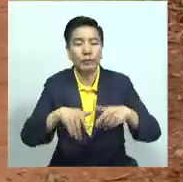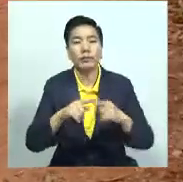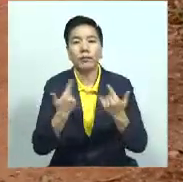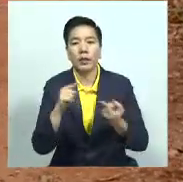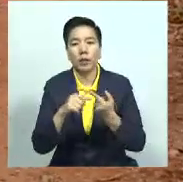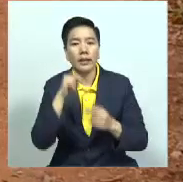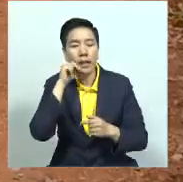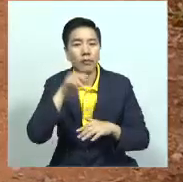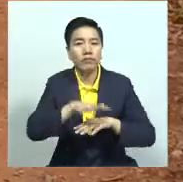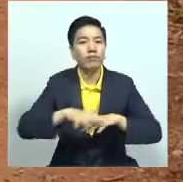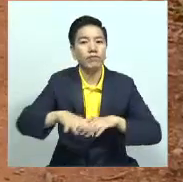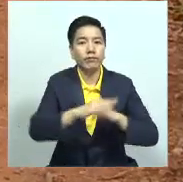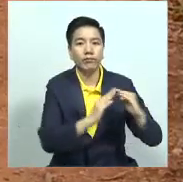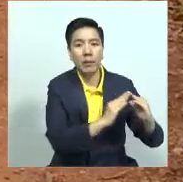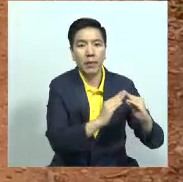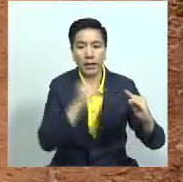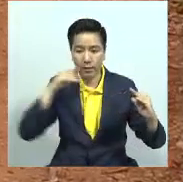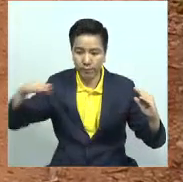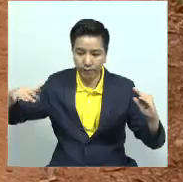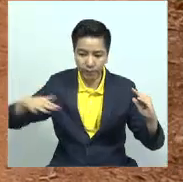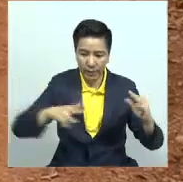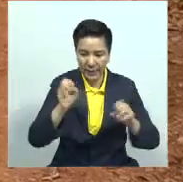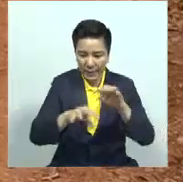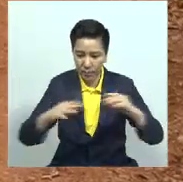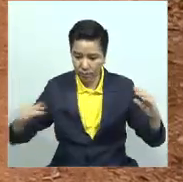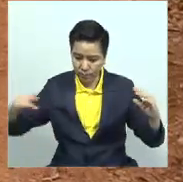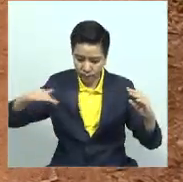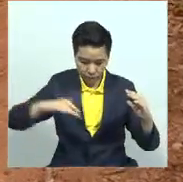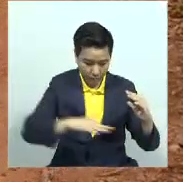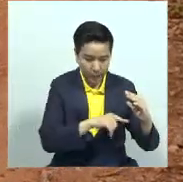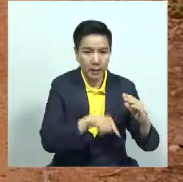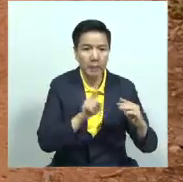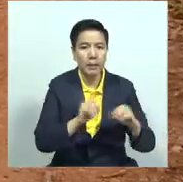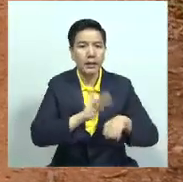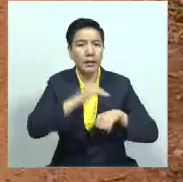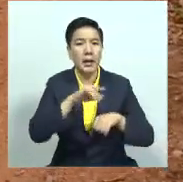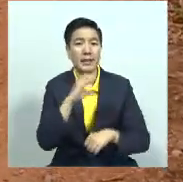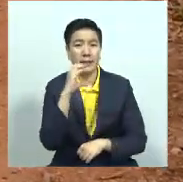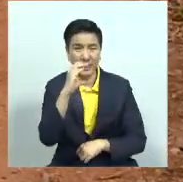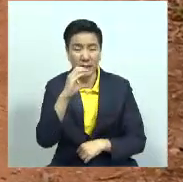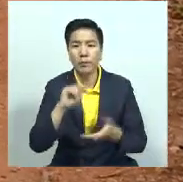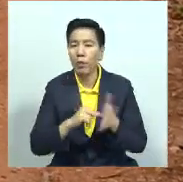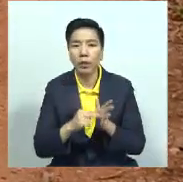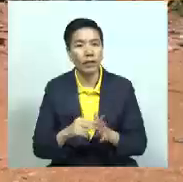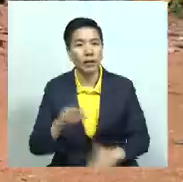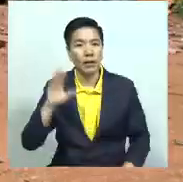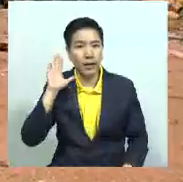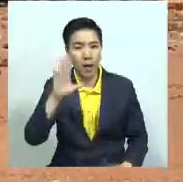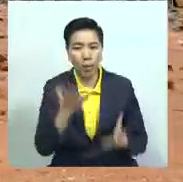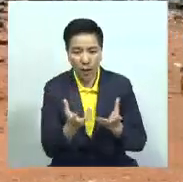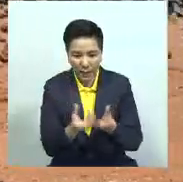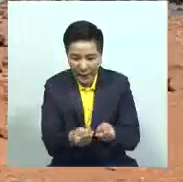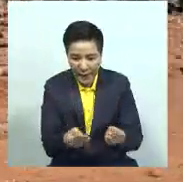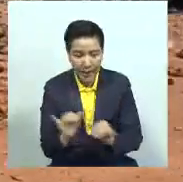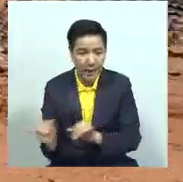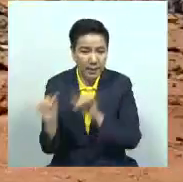ำของตำบลตาหลังในที่สำคัญนะครับพื้นที่ดังกล่าวเนี่ยยังเป็นเขตป่าโซน4นะครับซึ่งจริงๆแล้วเนี่ยไม่สามารถขนย้ายดินห